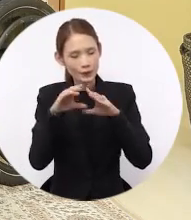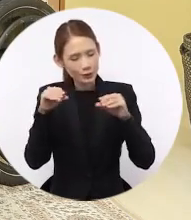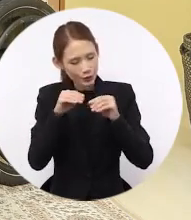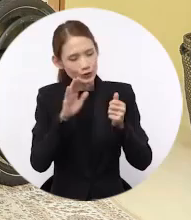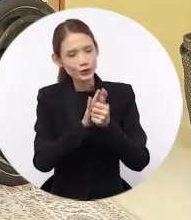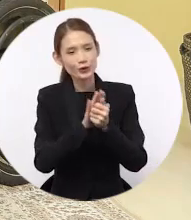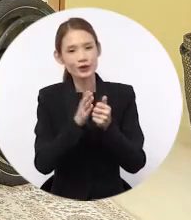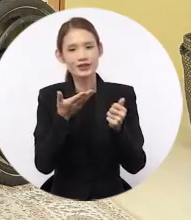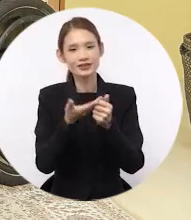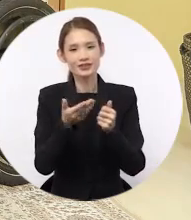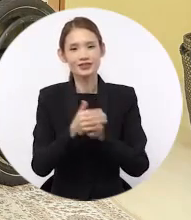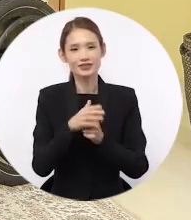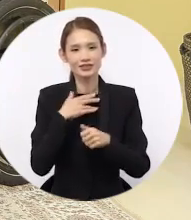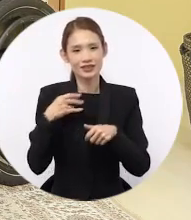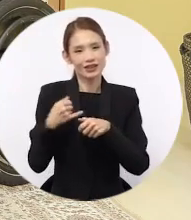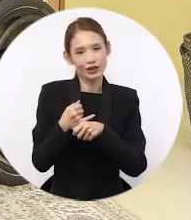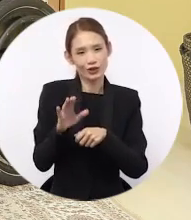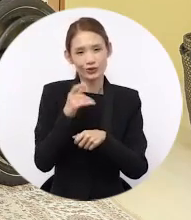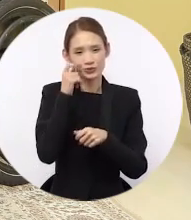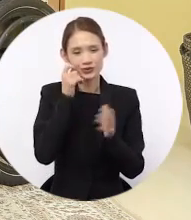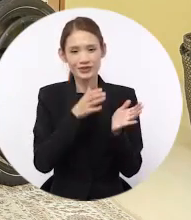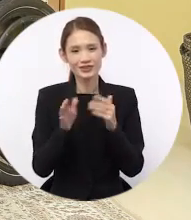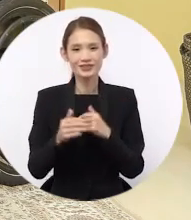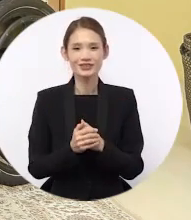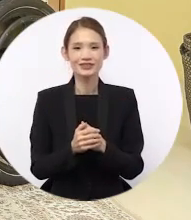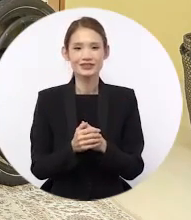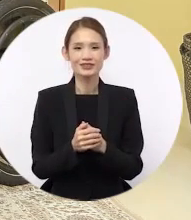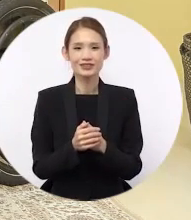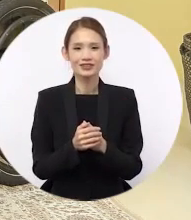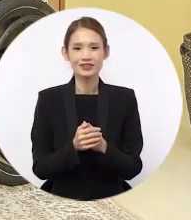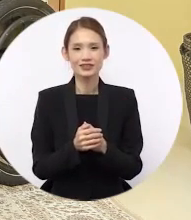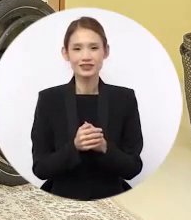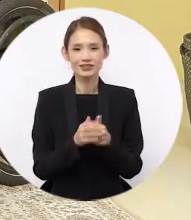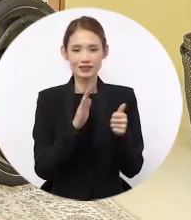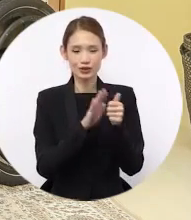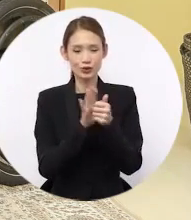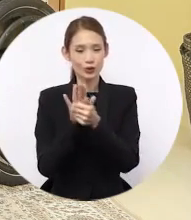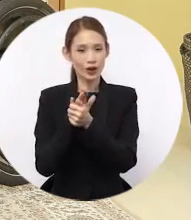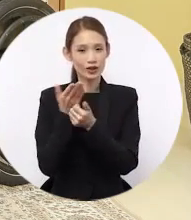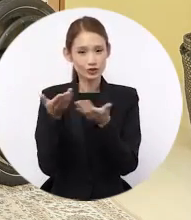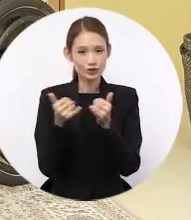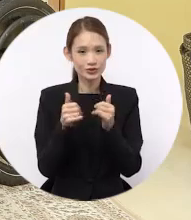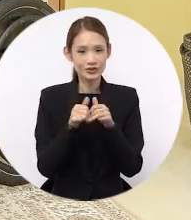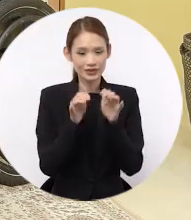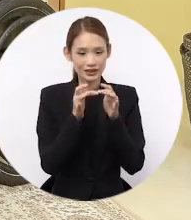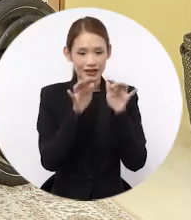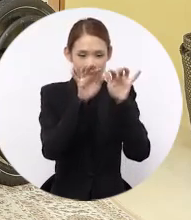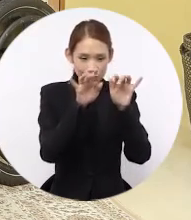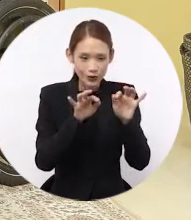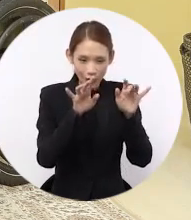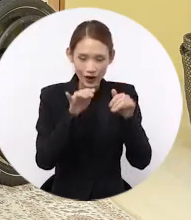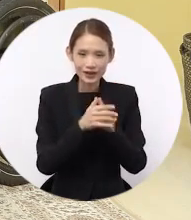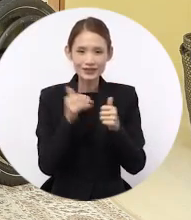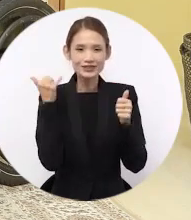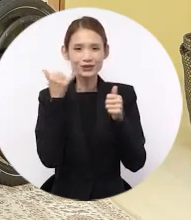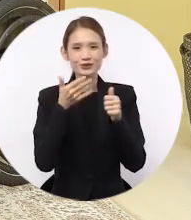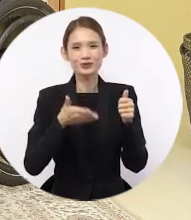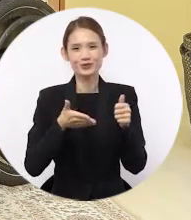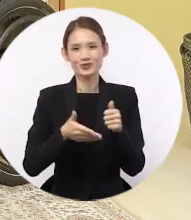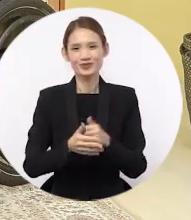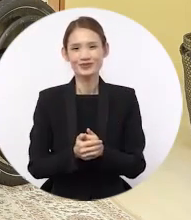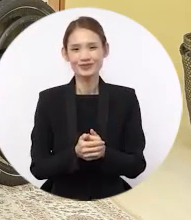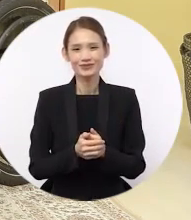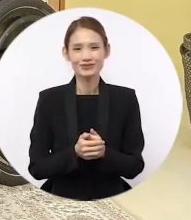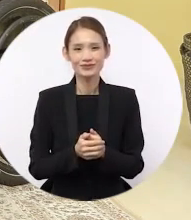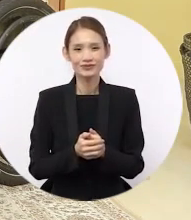인생을 좀 많이 풀어드렸어요. 아 그렇구나. 네, 제 연애는 못하지만 자 우리 한솔님에게 도움을 네. 받으신 분들은 댓글이나 좀 남겨주시면 연락을